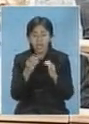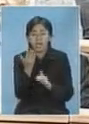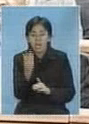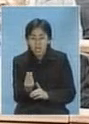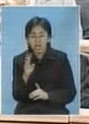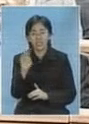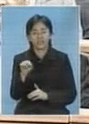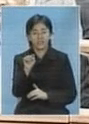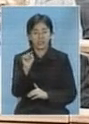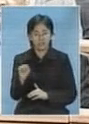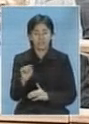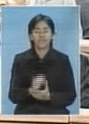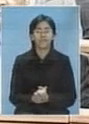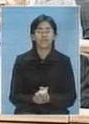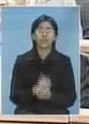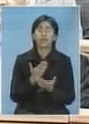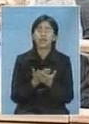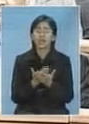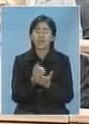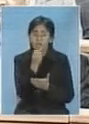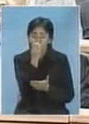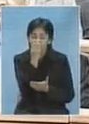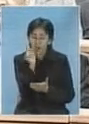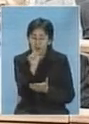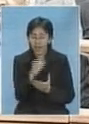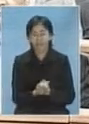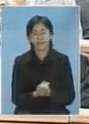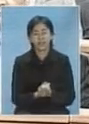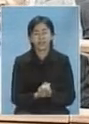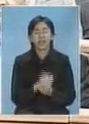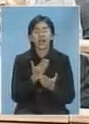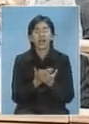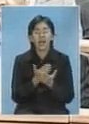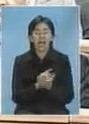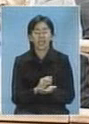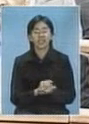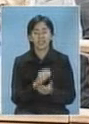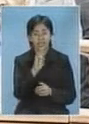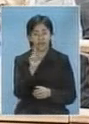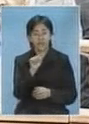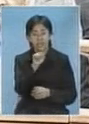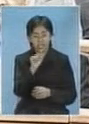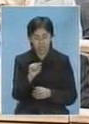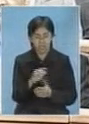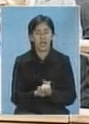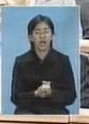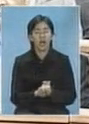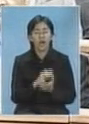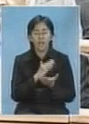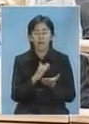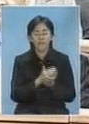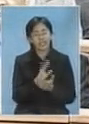4แต่ถ้าท่านจะลดดอกเบี้ยเนี่ยก็มีทางเลือกครับเขาเรียกว่าพักหนี้ดีคือจาก7%ต้องจ่ายหนี้เหลือแค่